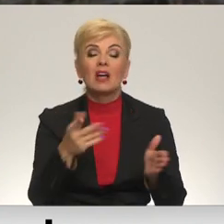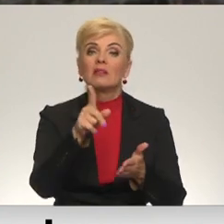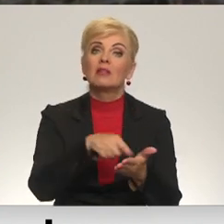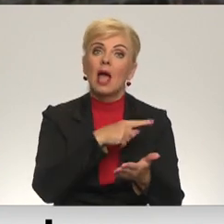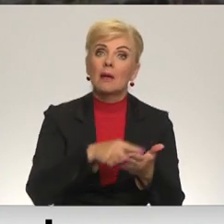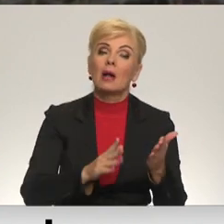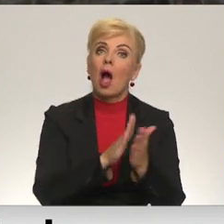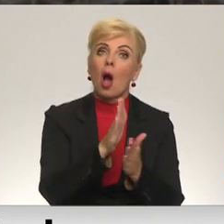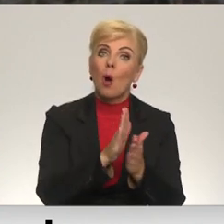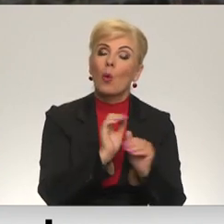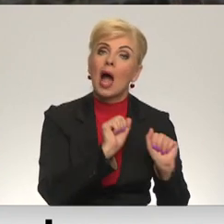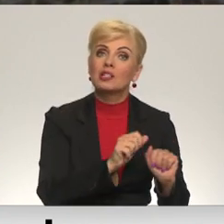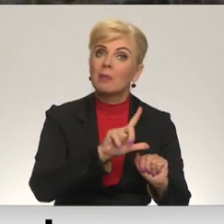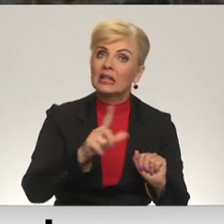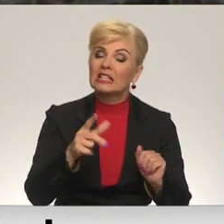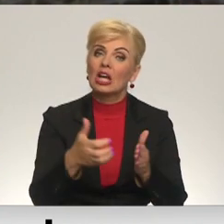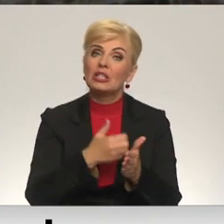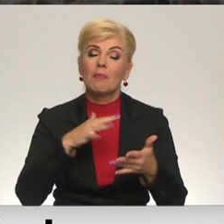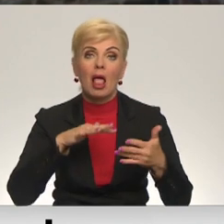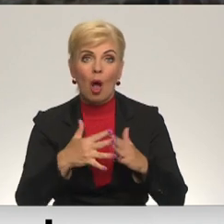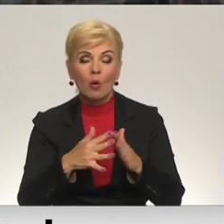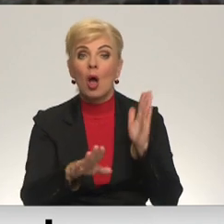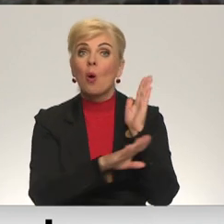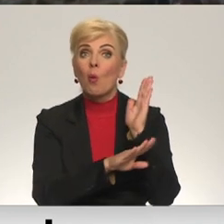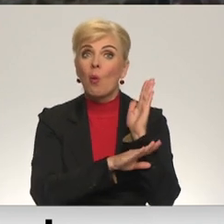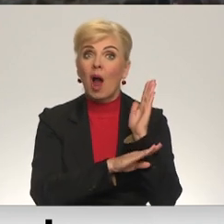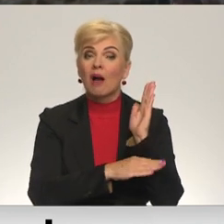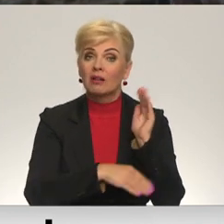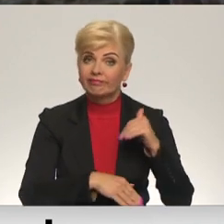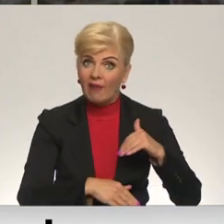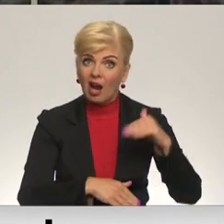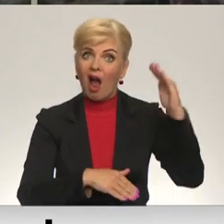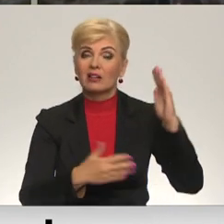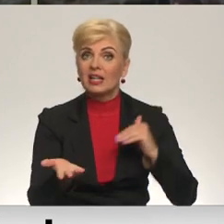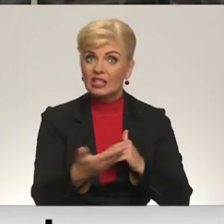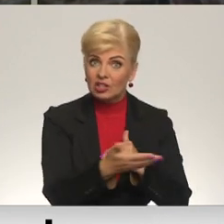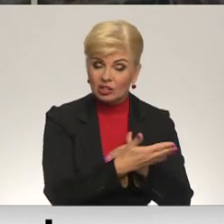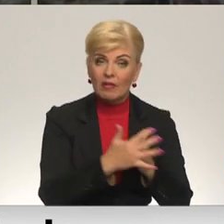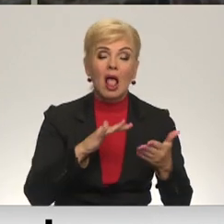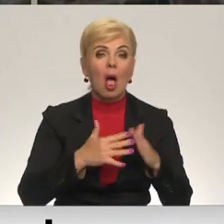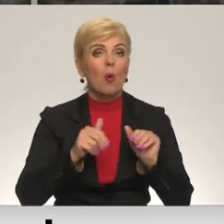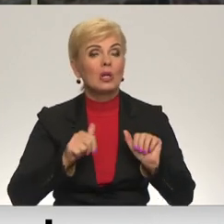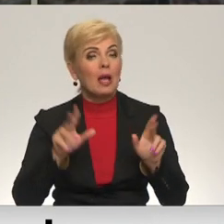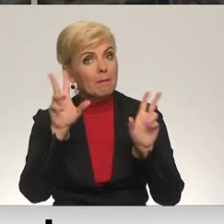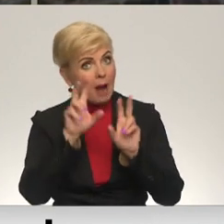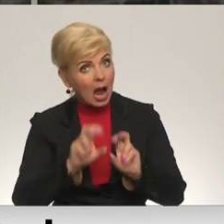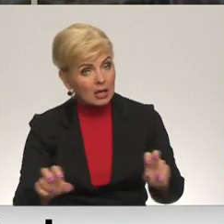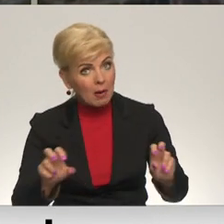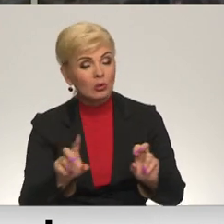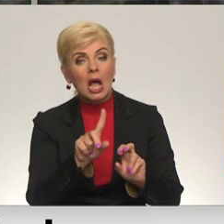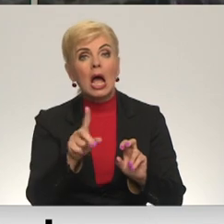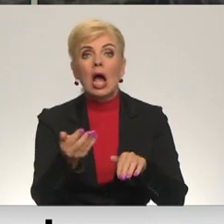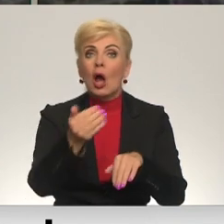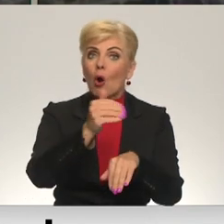auga aizsardzības līdzekļu izmantošanu laukos, gan lielo koku izciršanu. Valsts auga aizsardzības dienas cikdienā veic pārbaudes, lai konstatētu